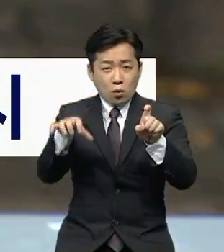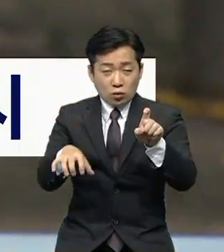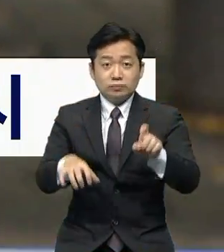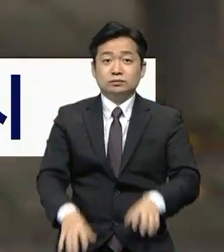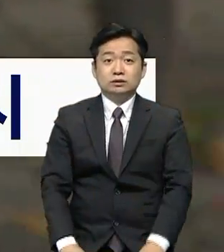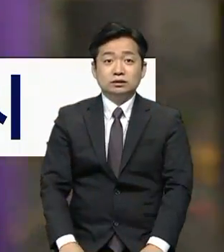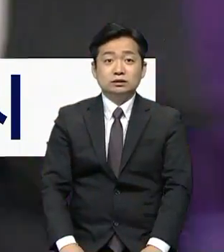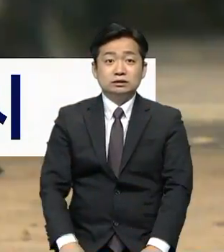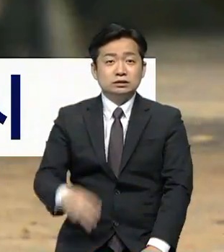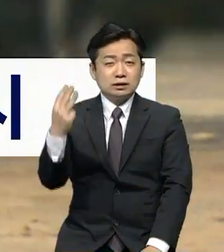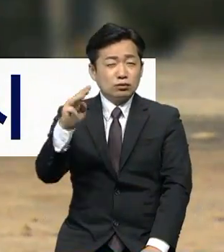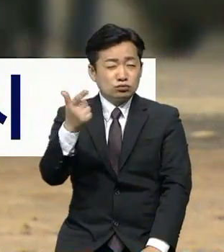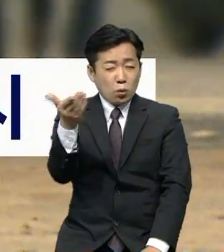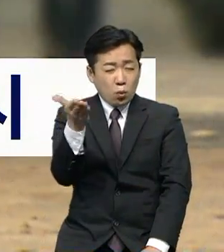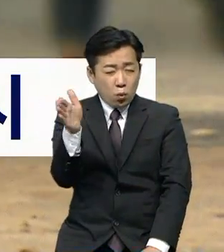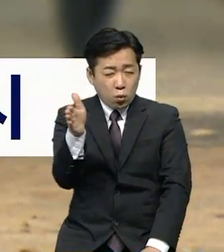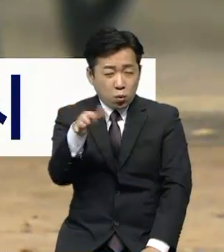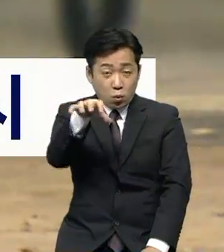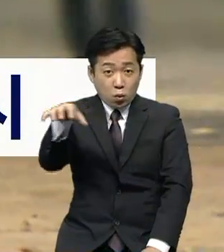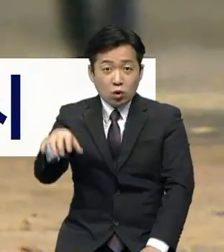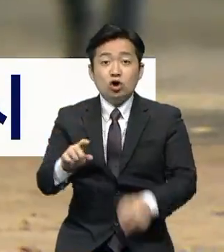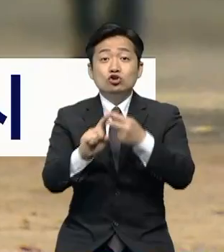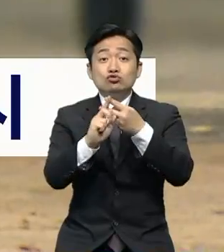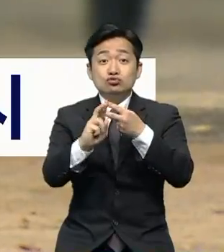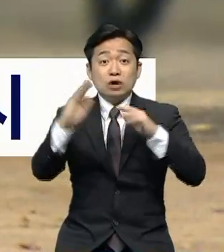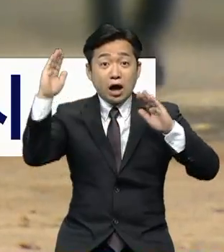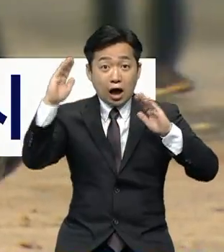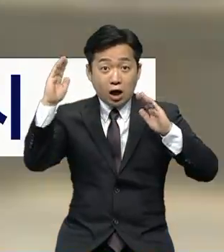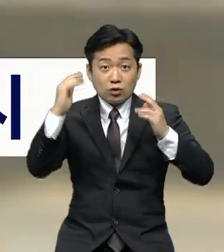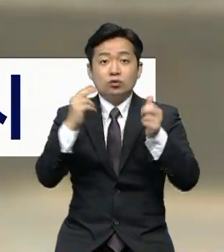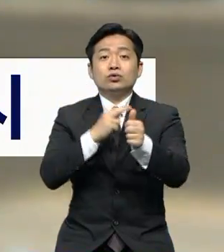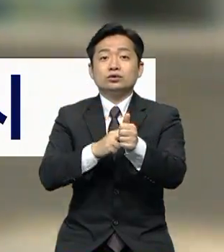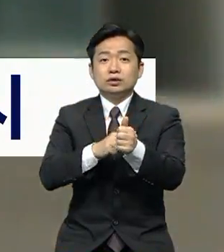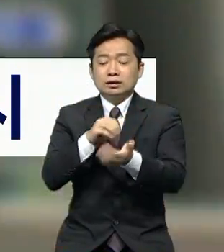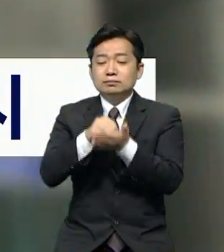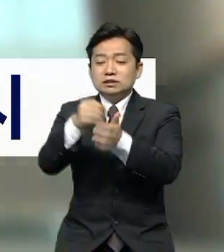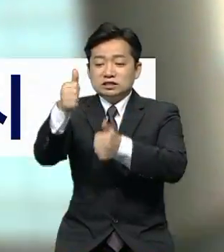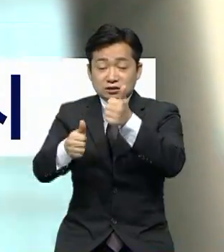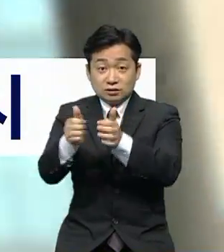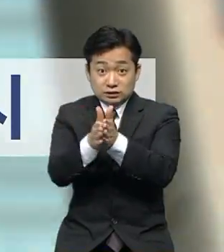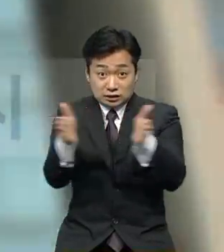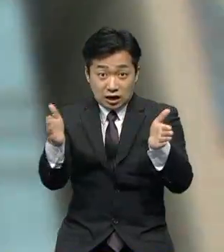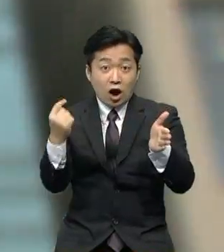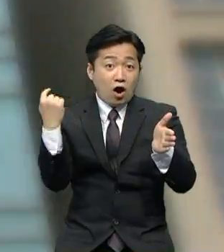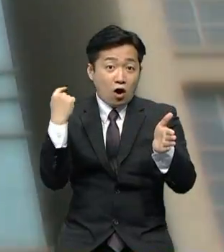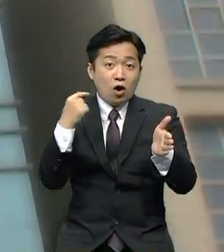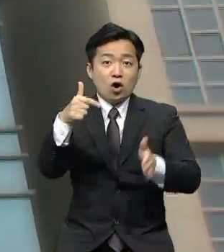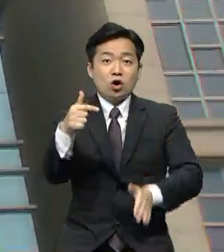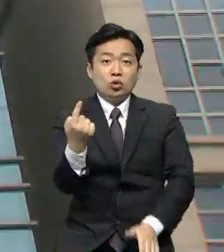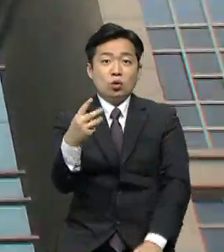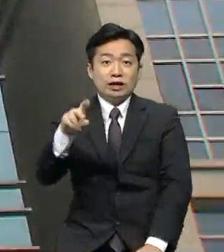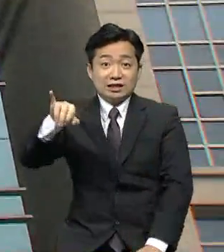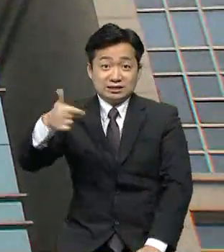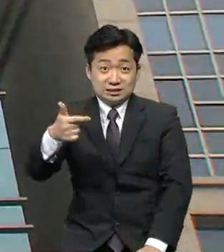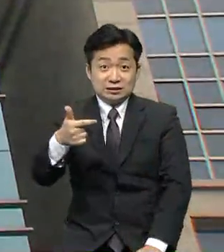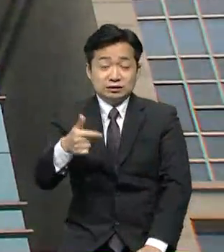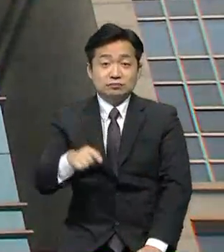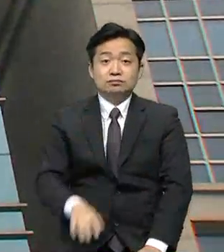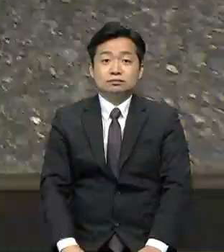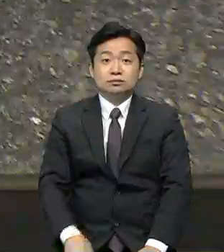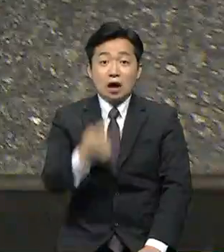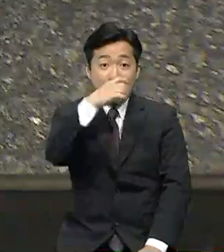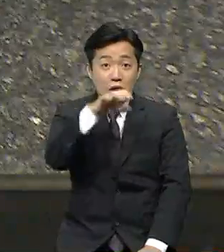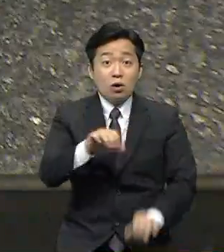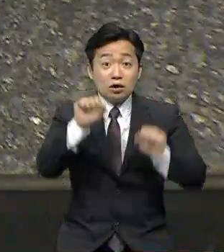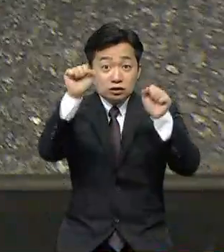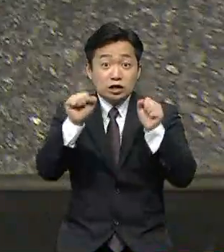시험실에서 중등교원 임용고시가 일제히 진행됐습니다. 어제 노량진 임용고시 학원에서 체육교과 응시생들이